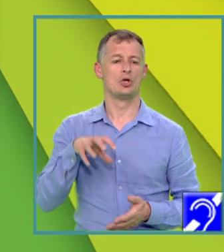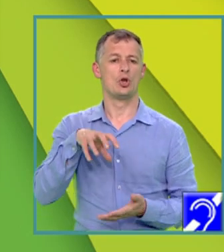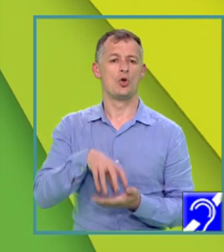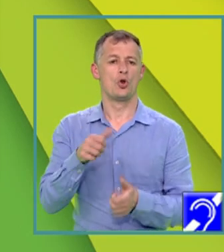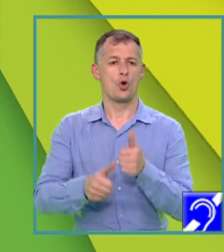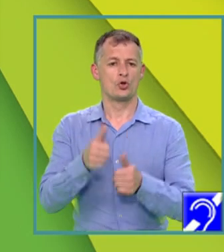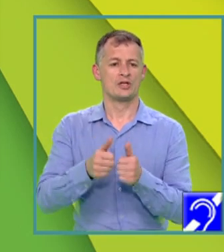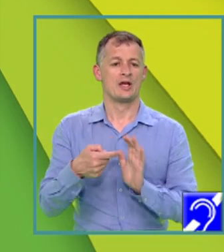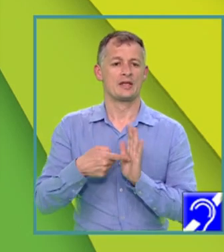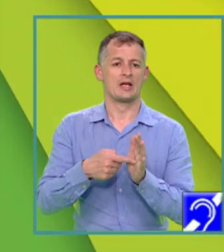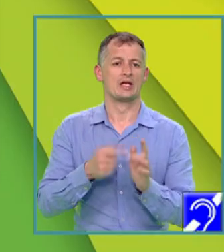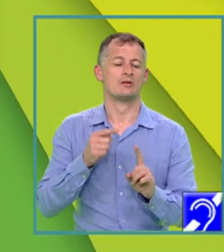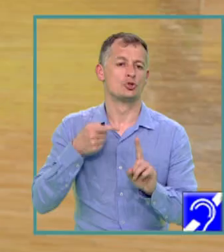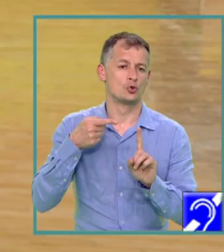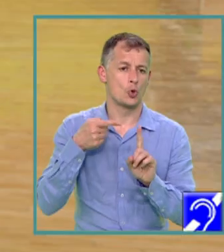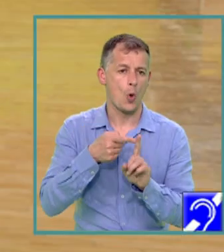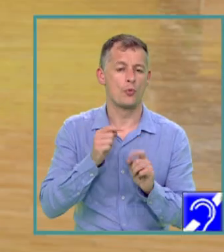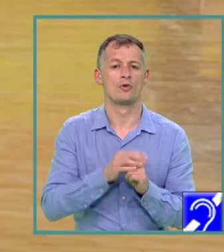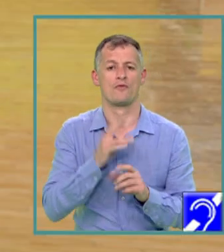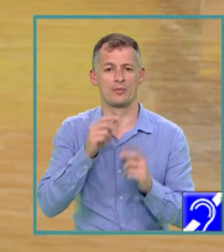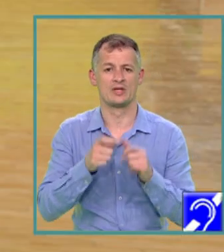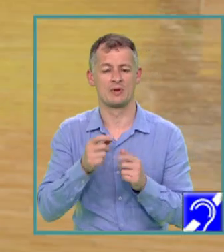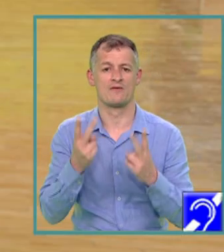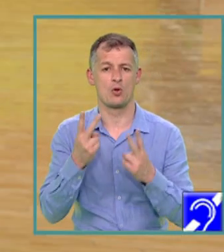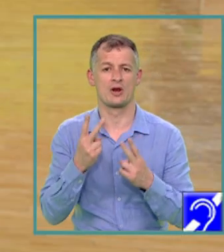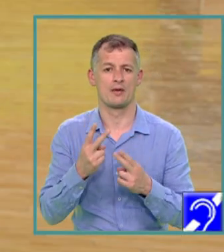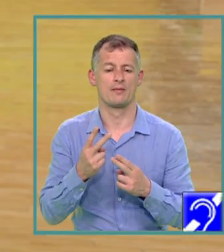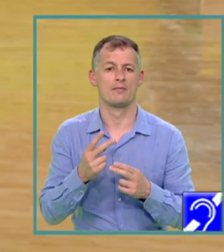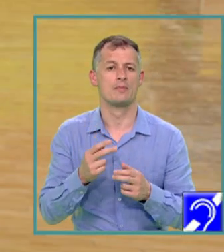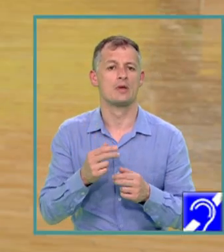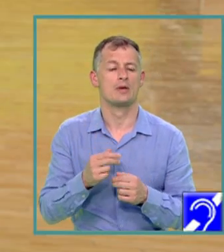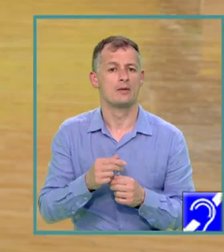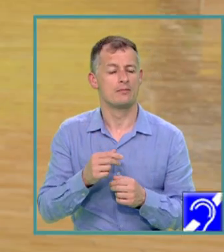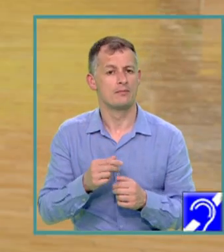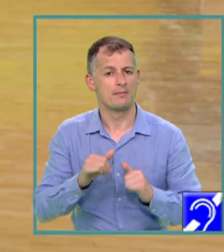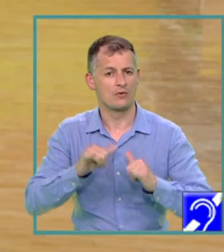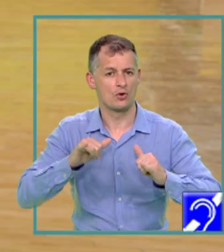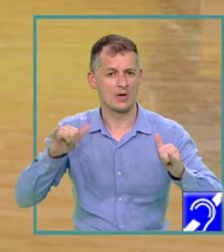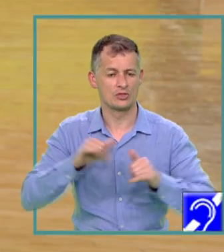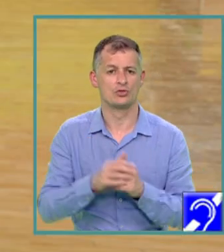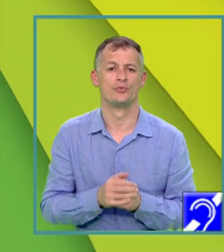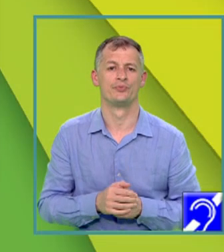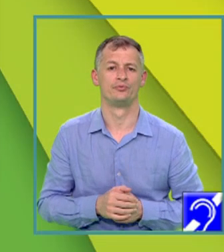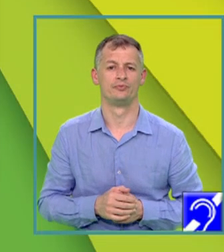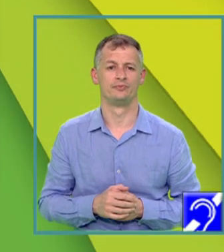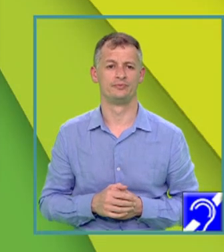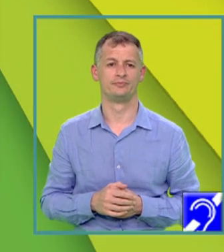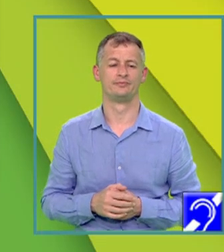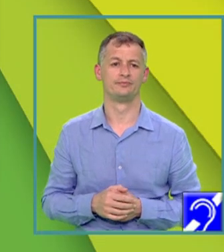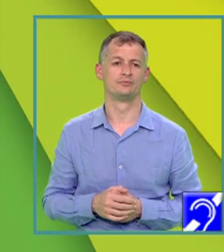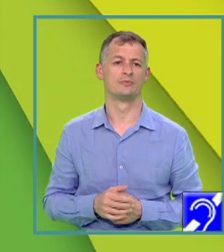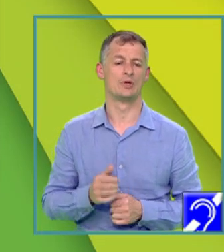definirea scopurilor, vorbim despre evaluarea performanțelor, vorbim despre autonomia organizațională, sursele